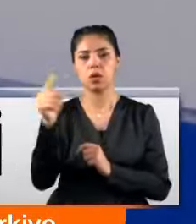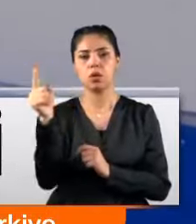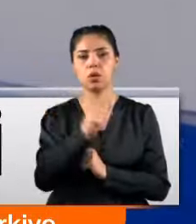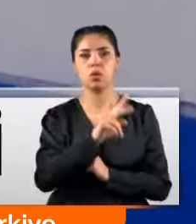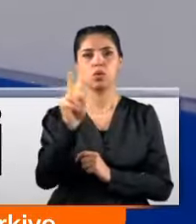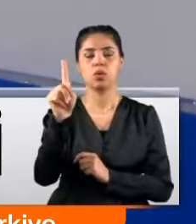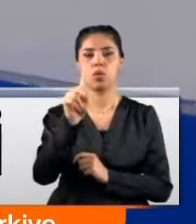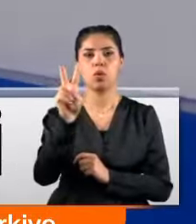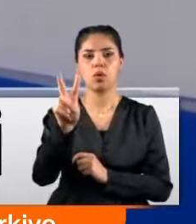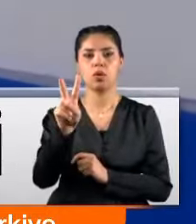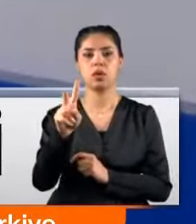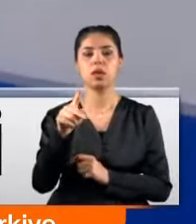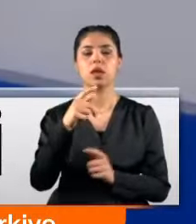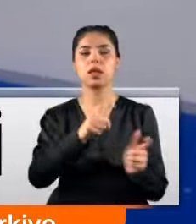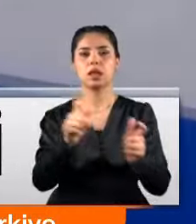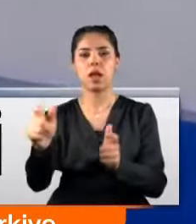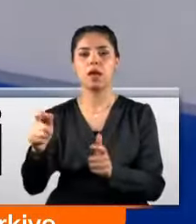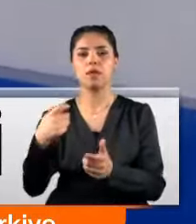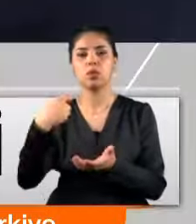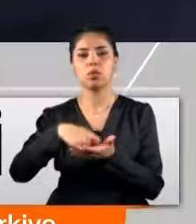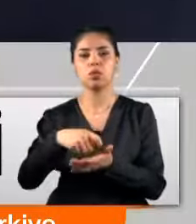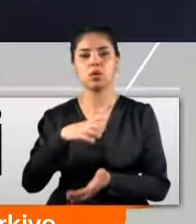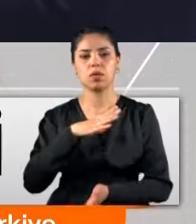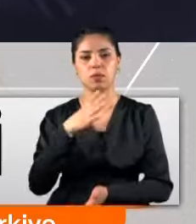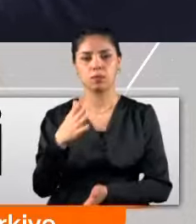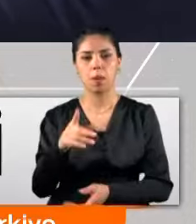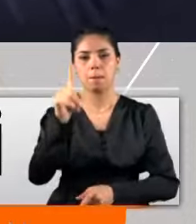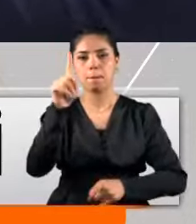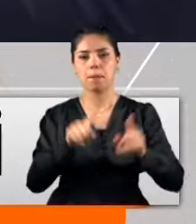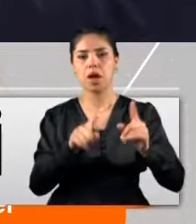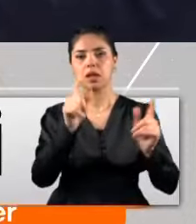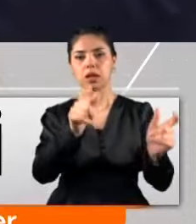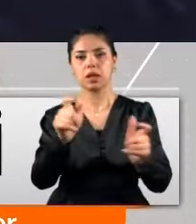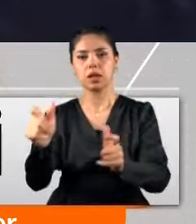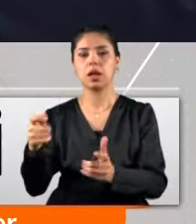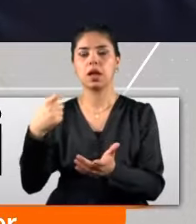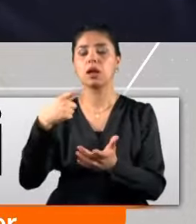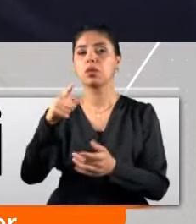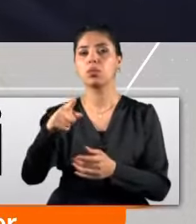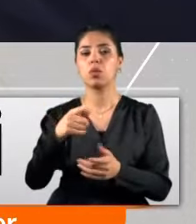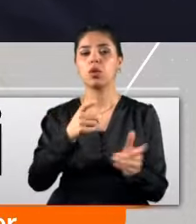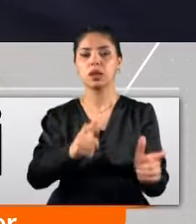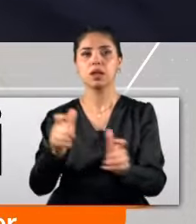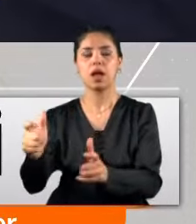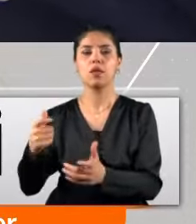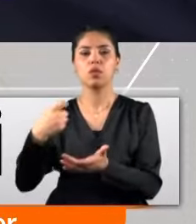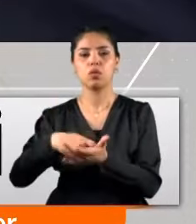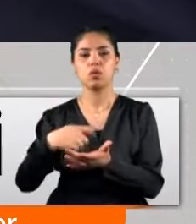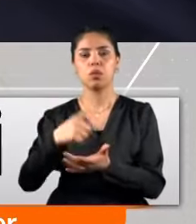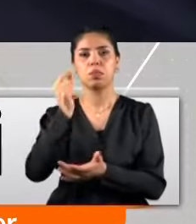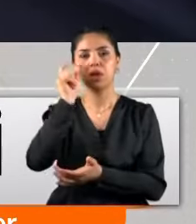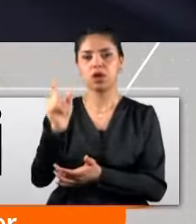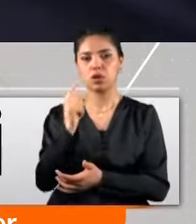%12 servis bedeli alındığı burada yazılı. Hatta bazı işletmeler servis ücretini kişi başı olarak belirlemiş. Fahiş